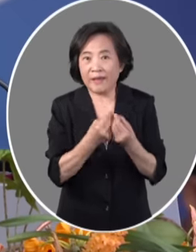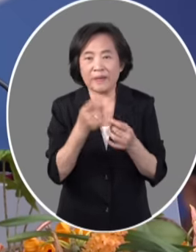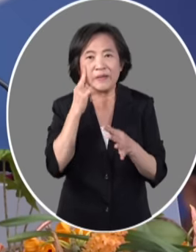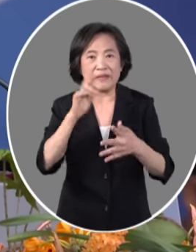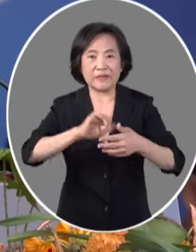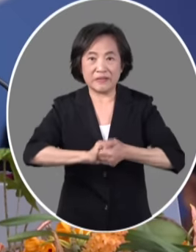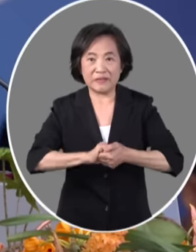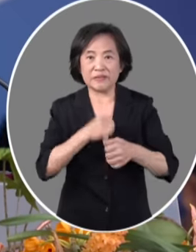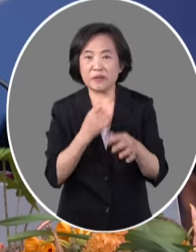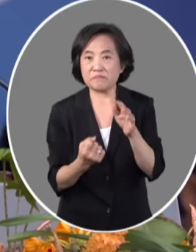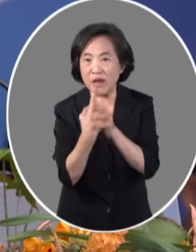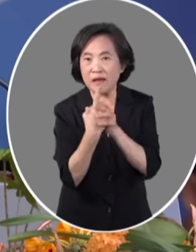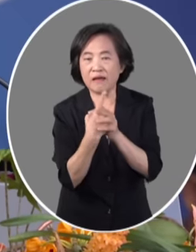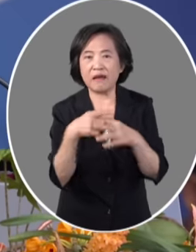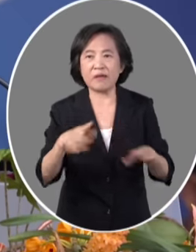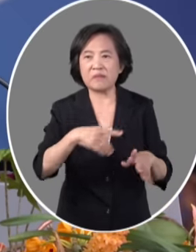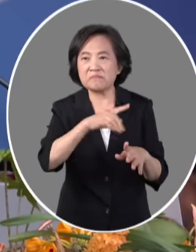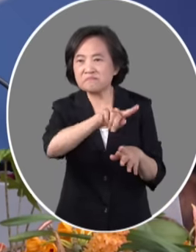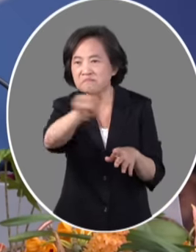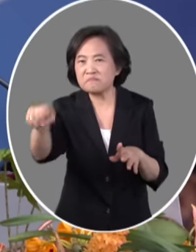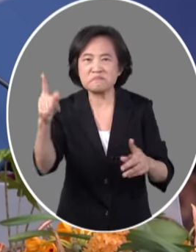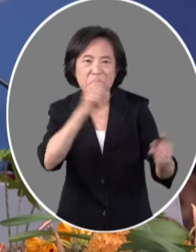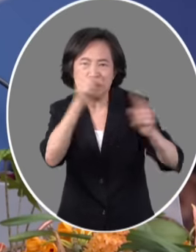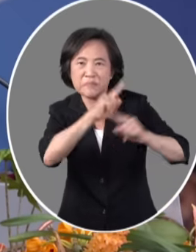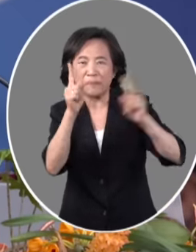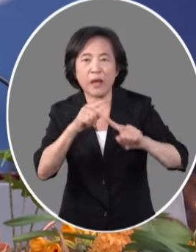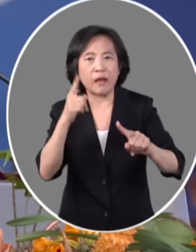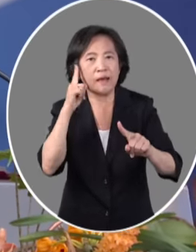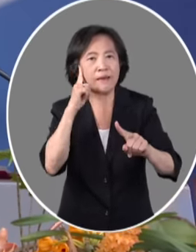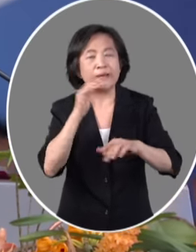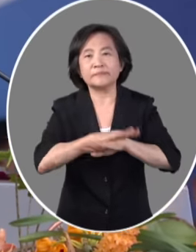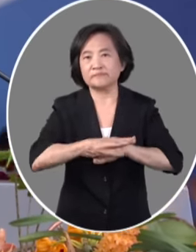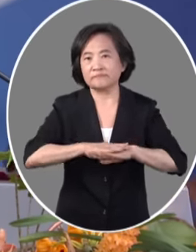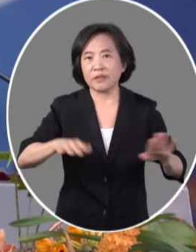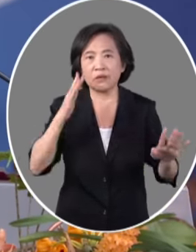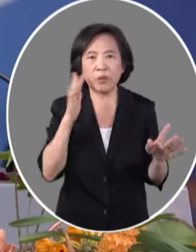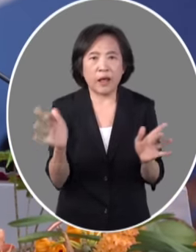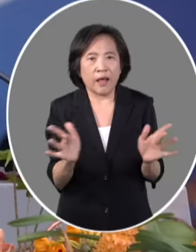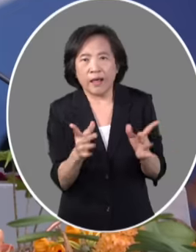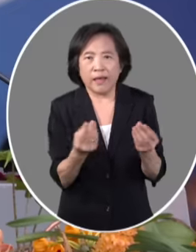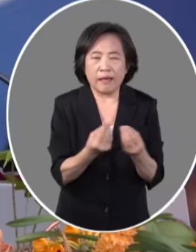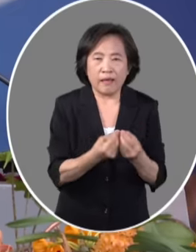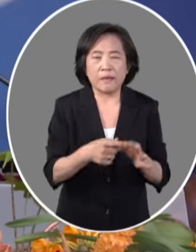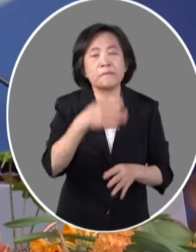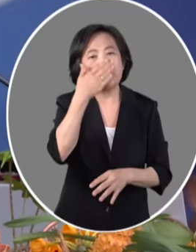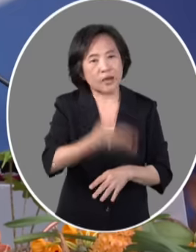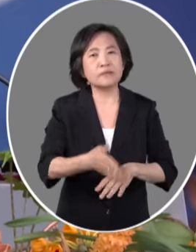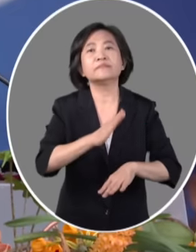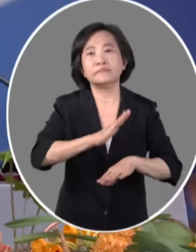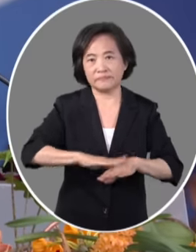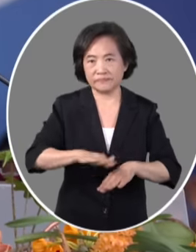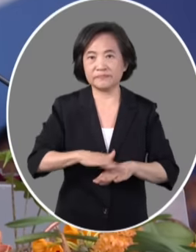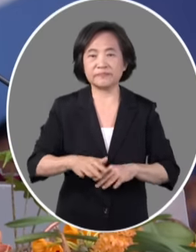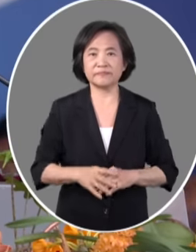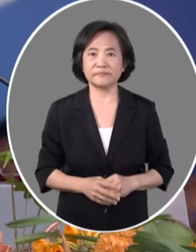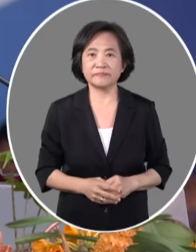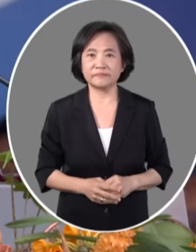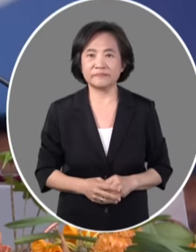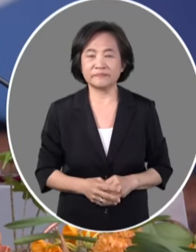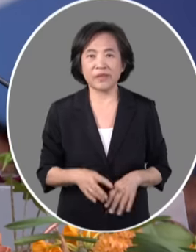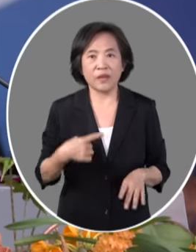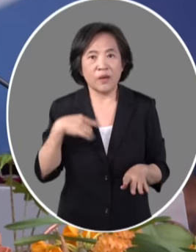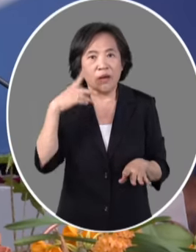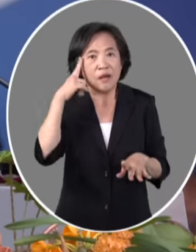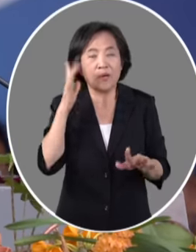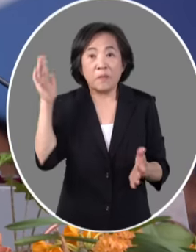顶住流言蜚语。只要稍有犹豫，就会失败。但是我们